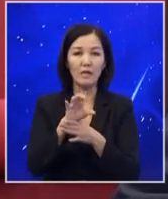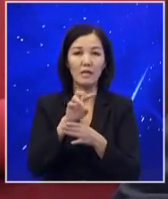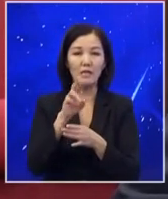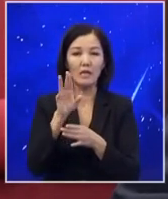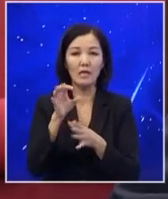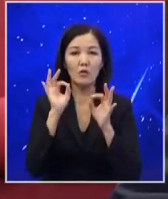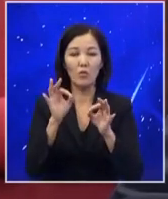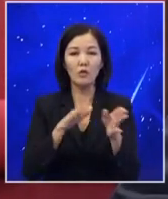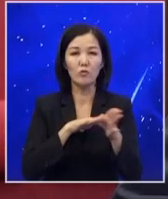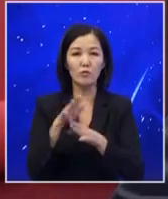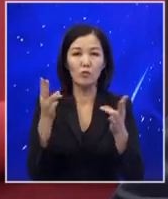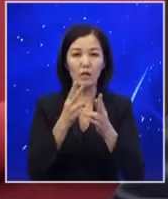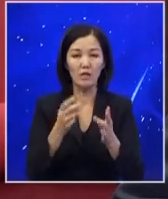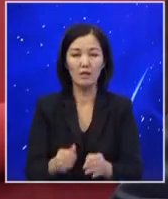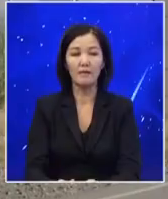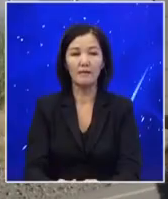индикаторларды уақытында орындаймыз.